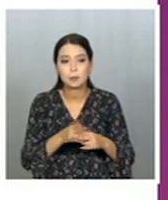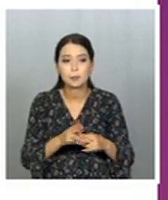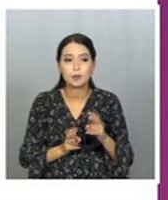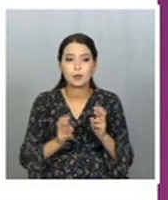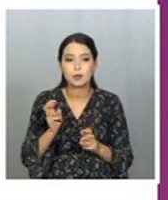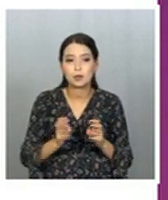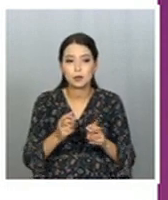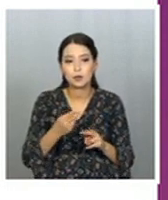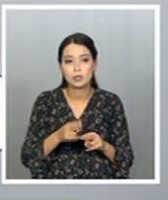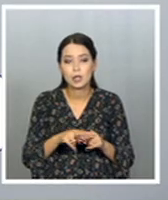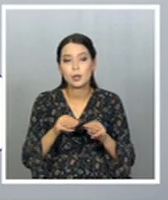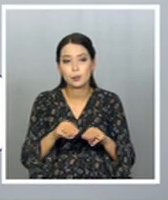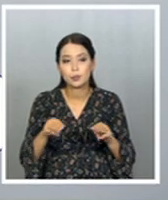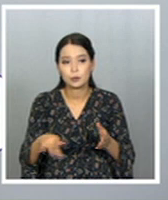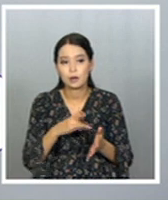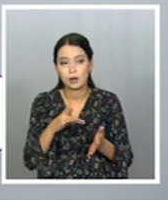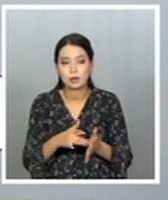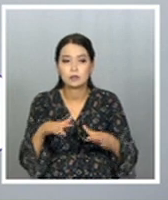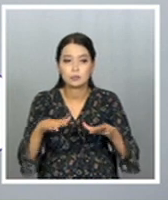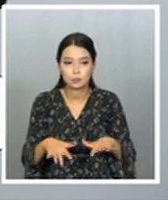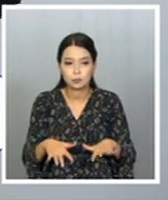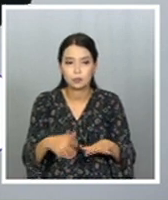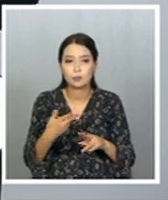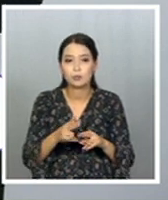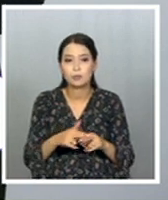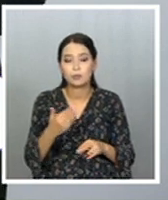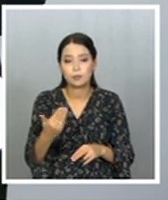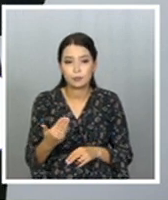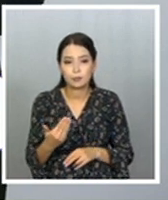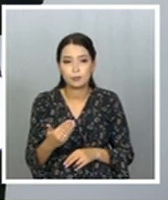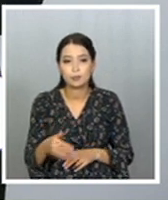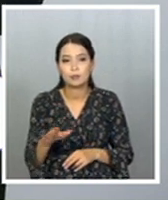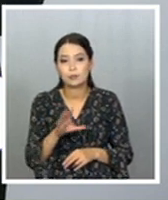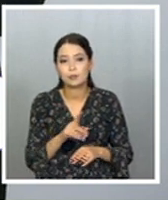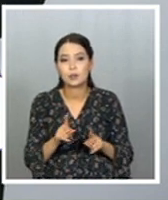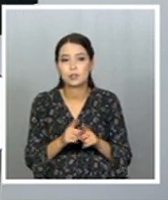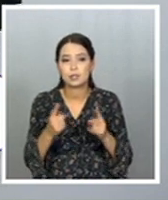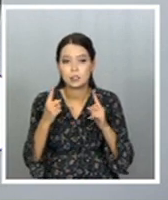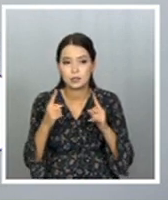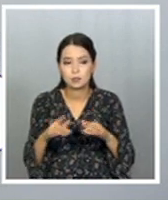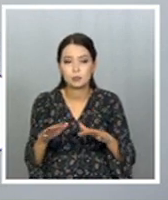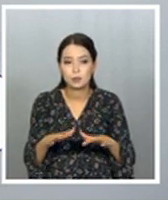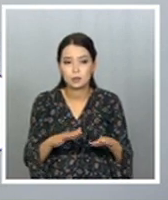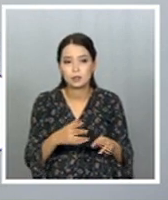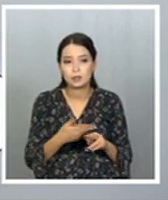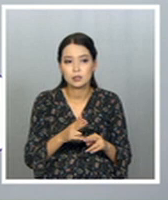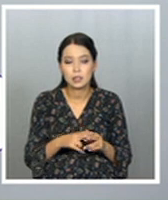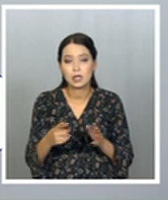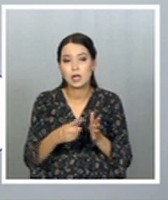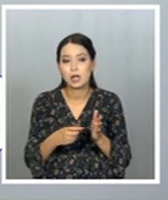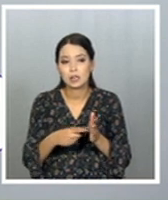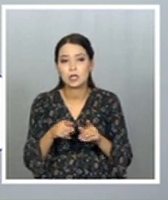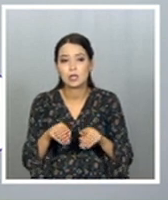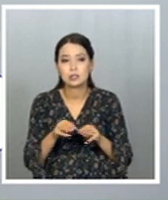бұл Теміртау қаласында орналасқан. Бұл комбинаттың орналасуының басты принципі, яғни Қарағанды көмір